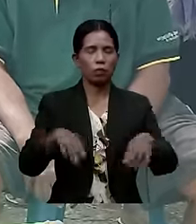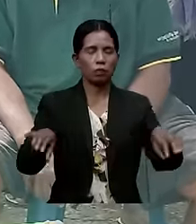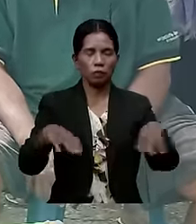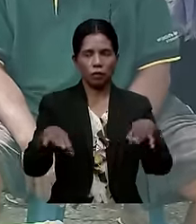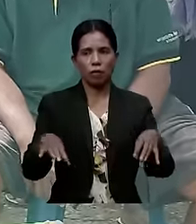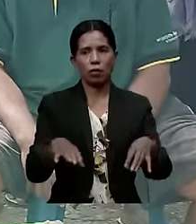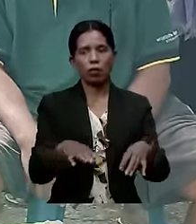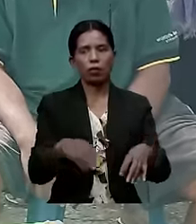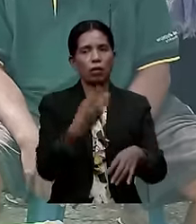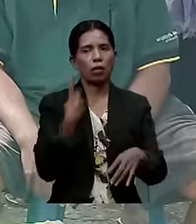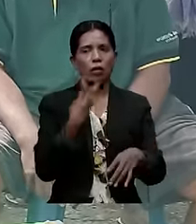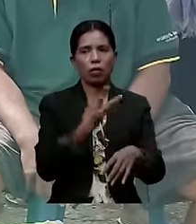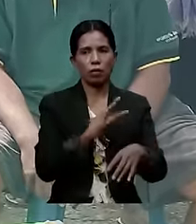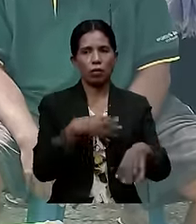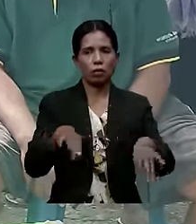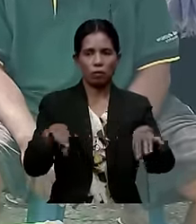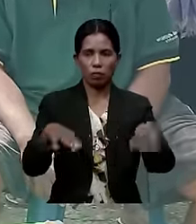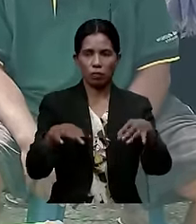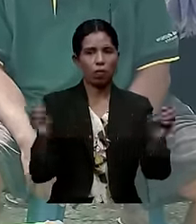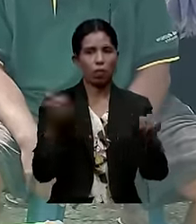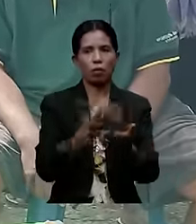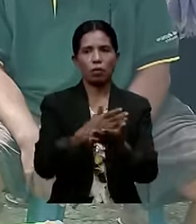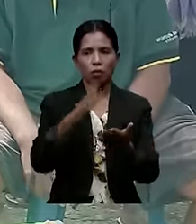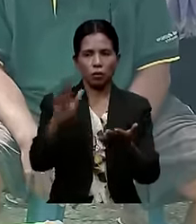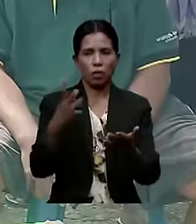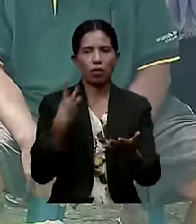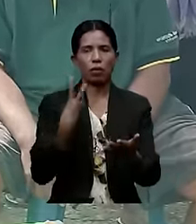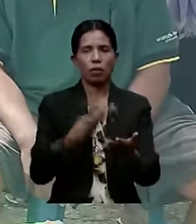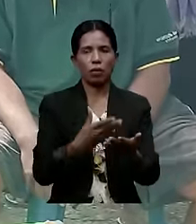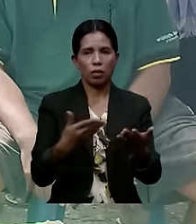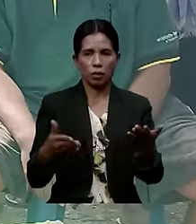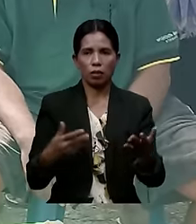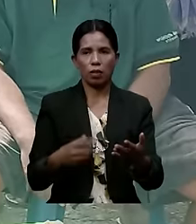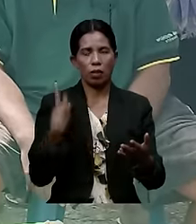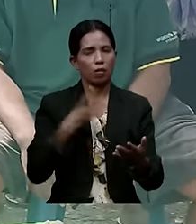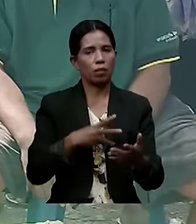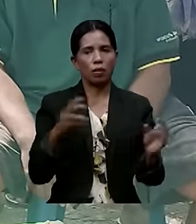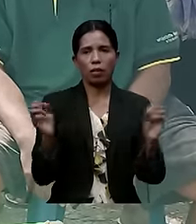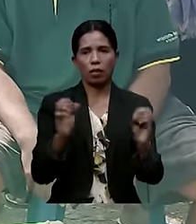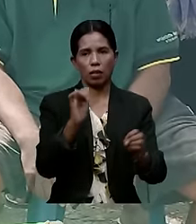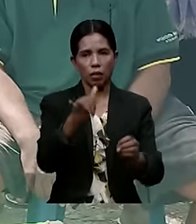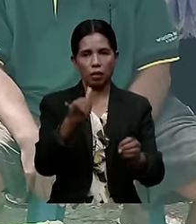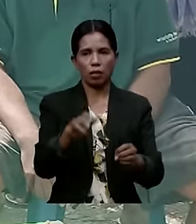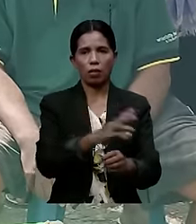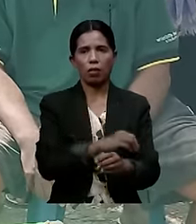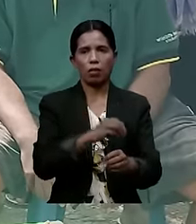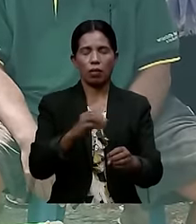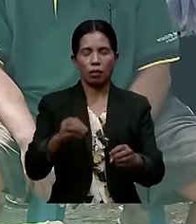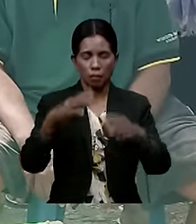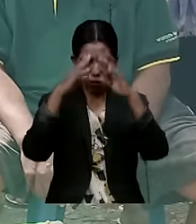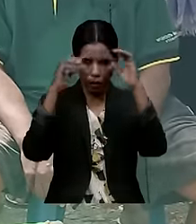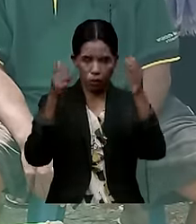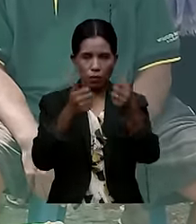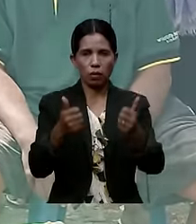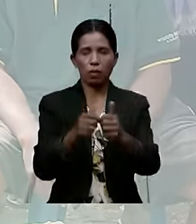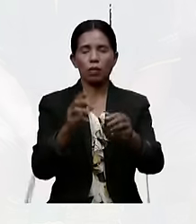atfa amne sasang semak mai sosa amne sasang tama nema kami lakon korra o presidente autoridad ini ya programa lebe